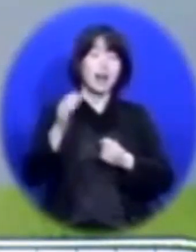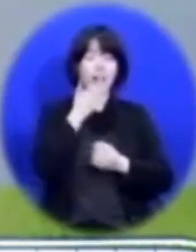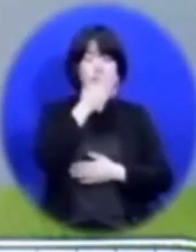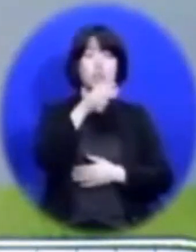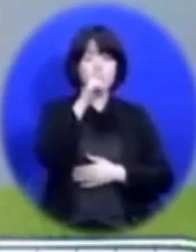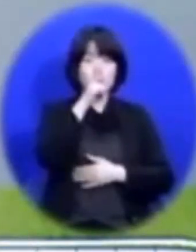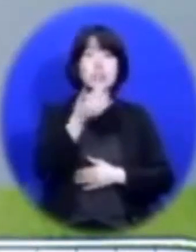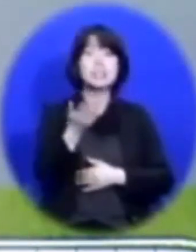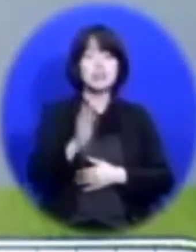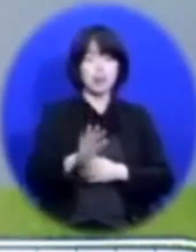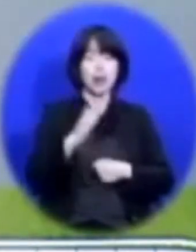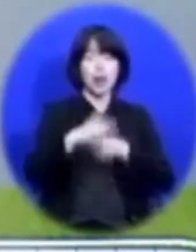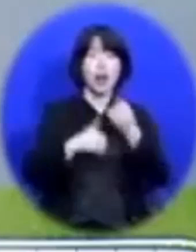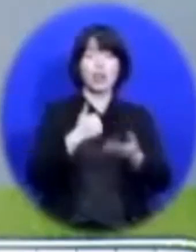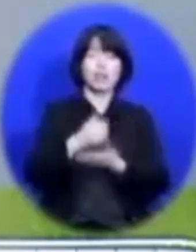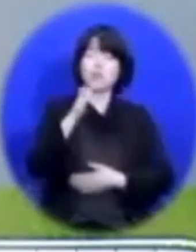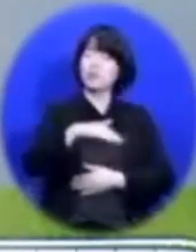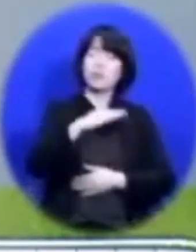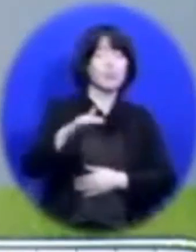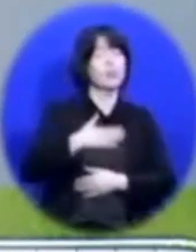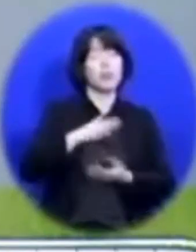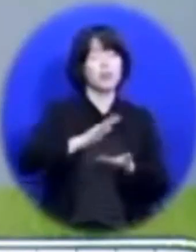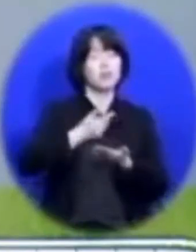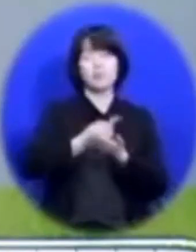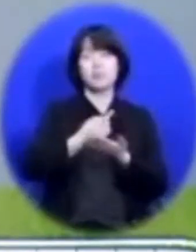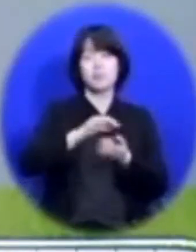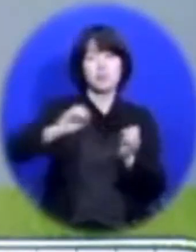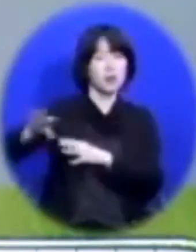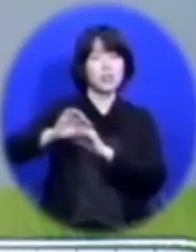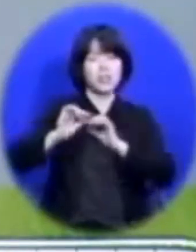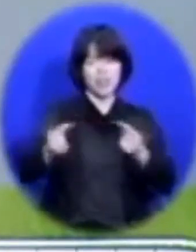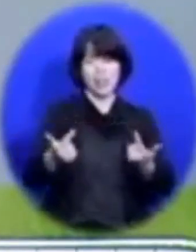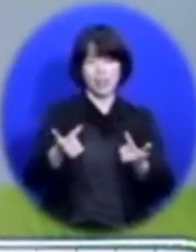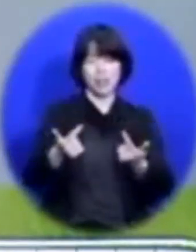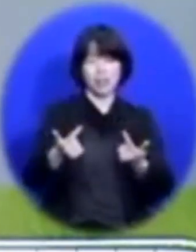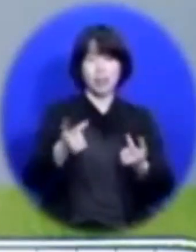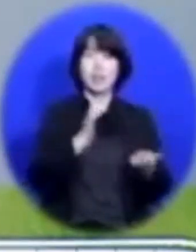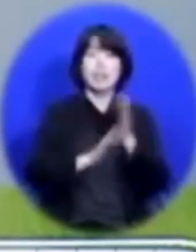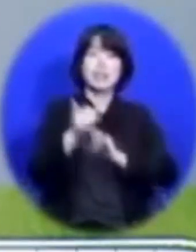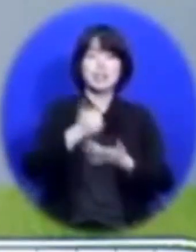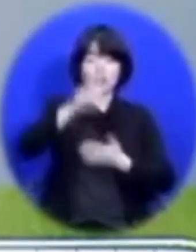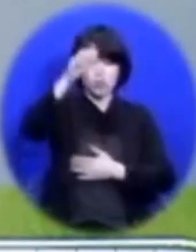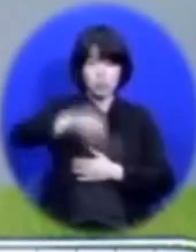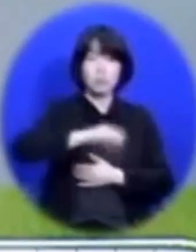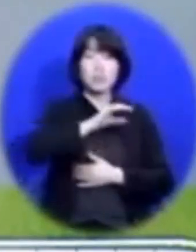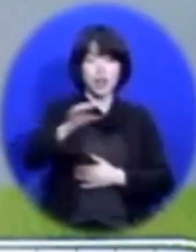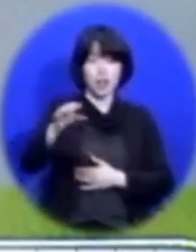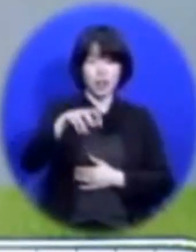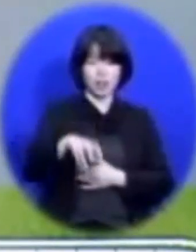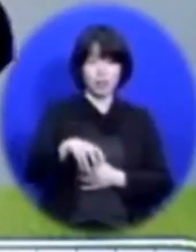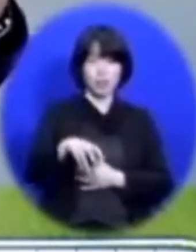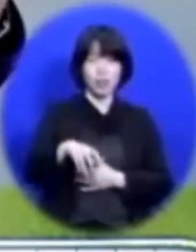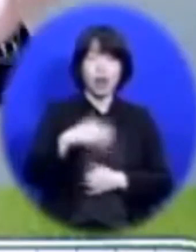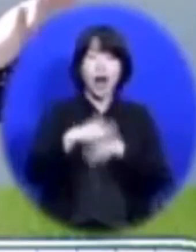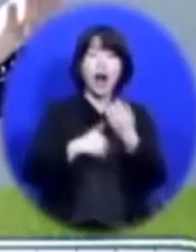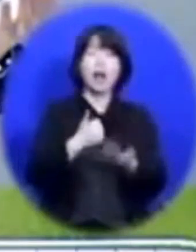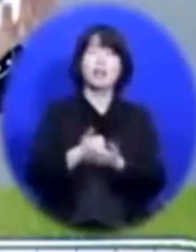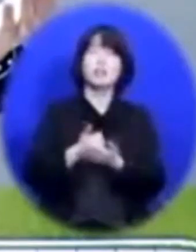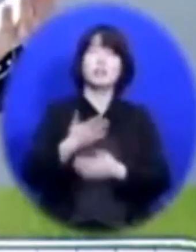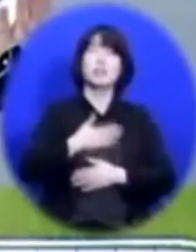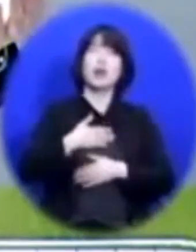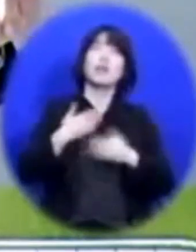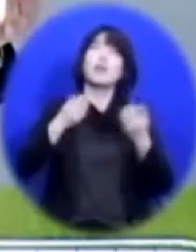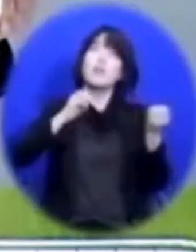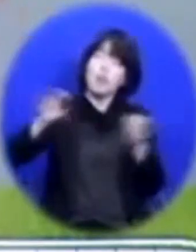모릅니다.하지만하나님은결코 저를버리지않으실겁니다.예수님께서 십자가에서저주를